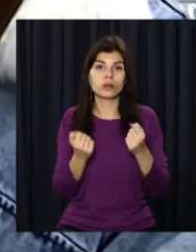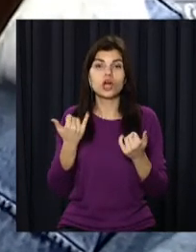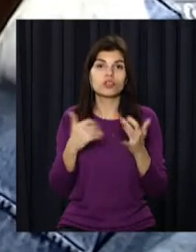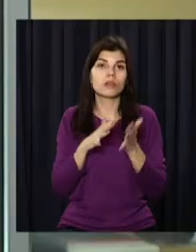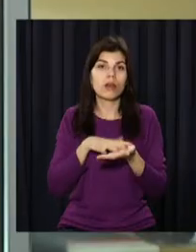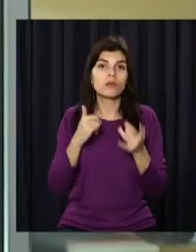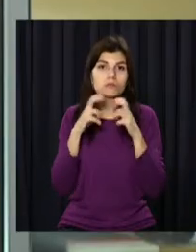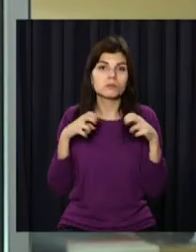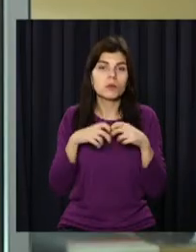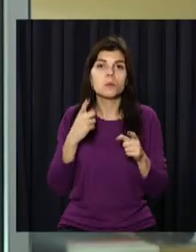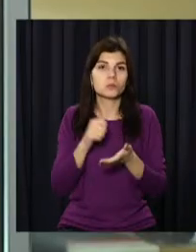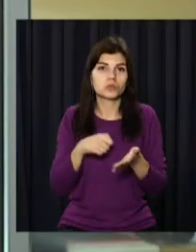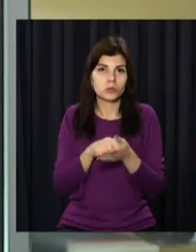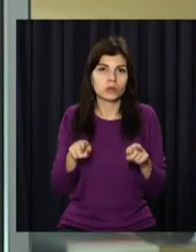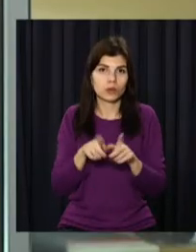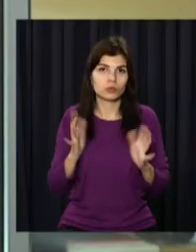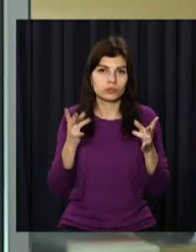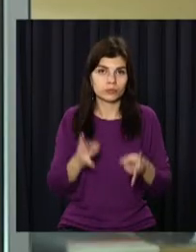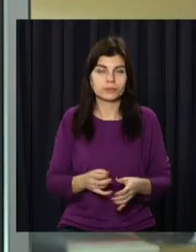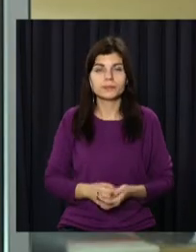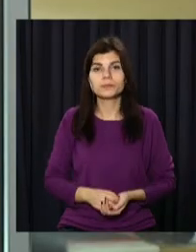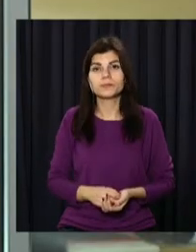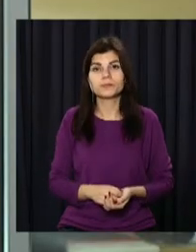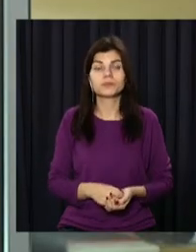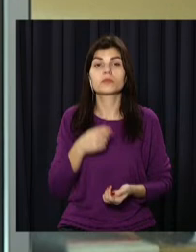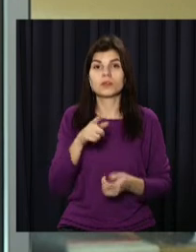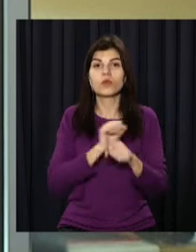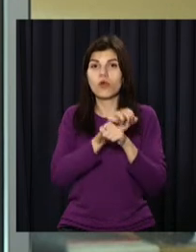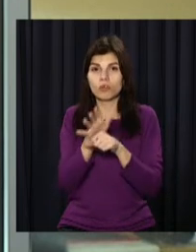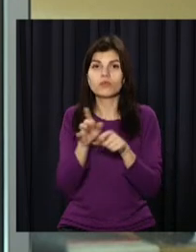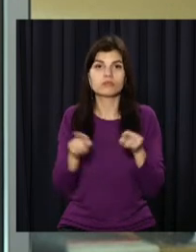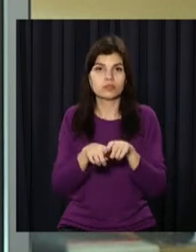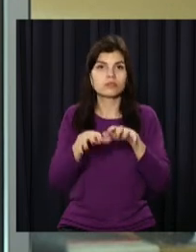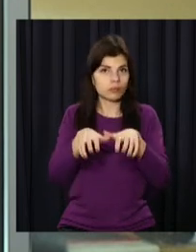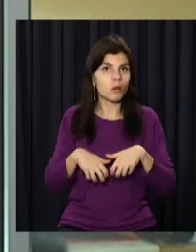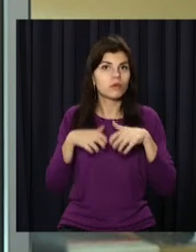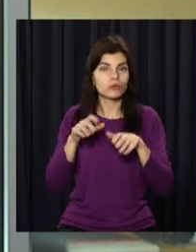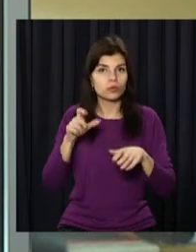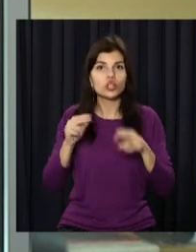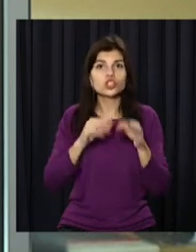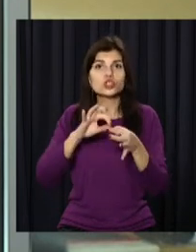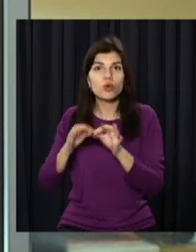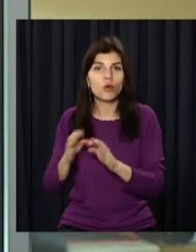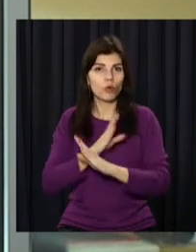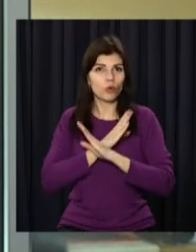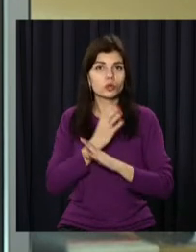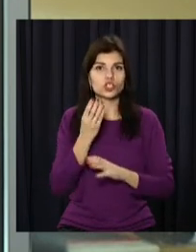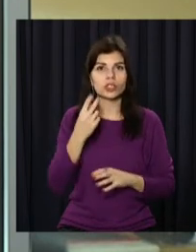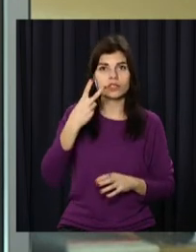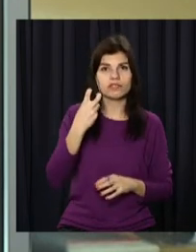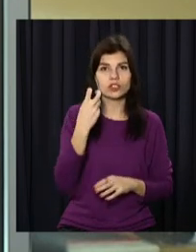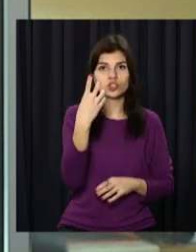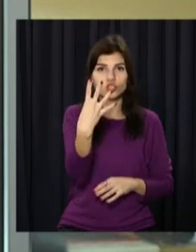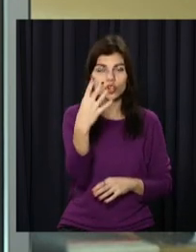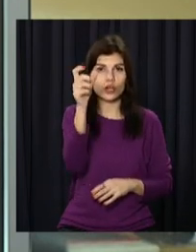слідство. Продовжує забирати життя і коронавірус. За добу через ускладнення в Україні померли ще